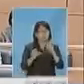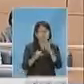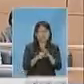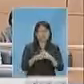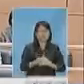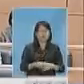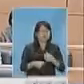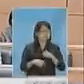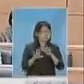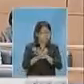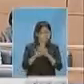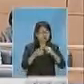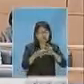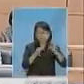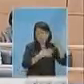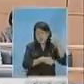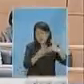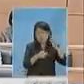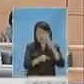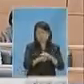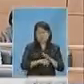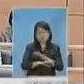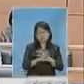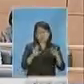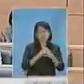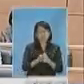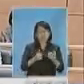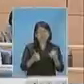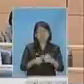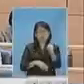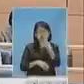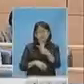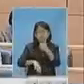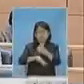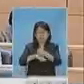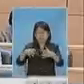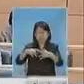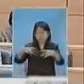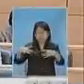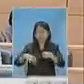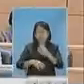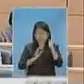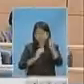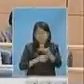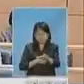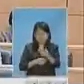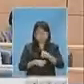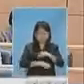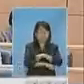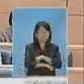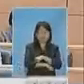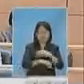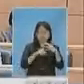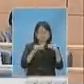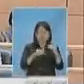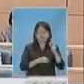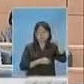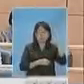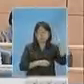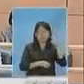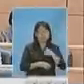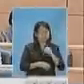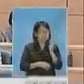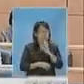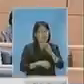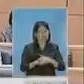เรื่องเอาราวอะไรอะไรกันอีกหลังจากนี้ท่านใดของฝ่ายค้านพูดท่านก็พูดเถอะครับผมก็จะนั่งฟังท่าน